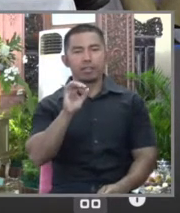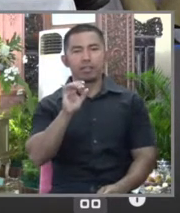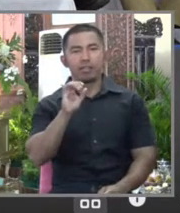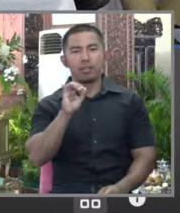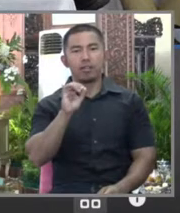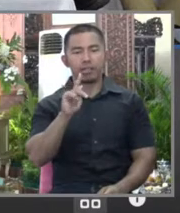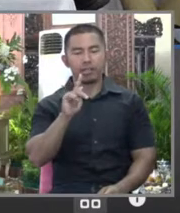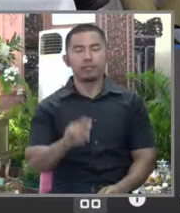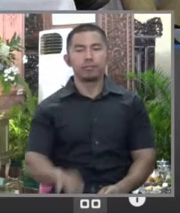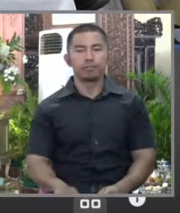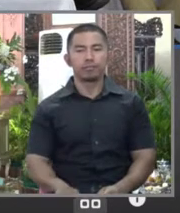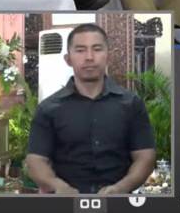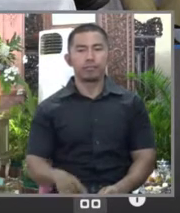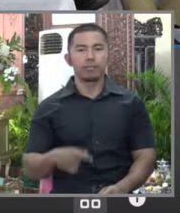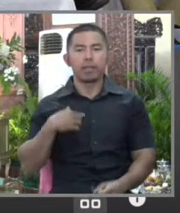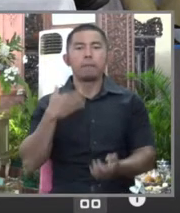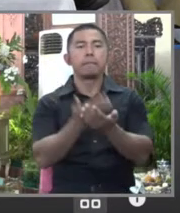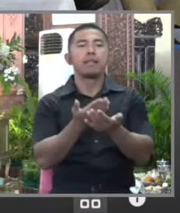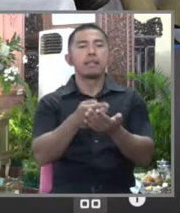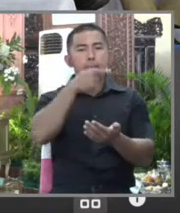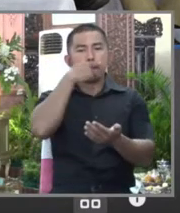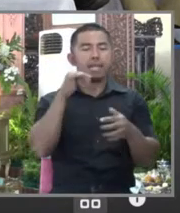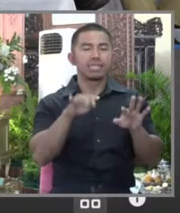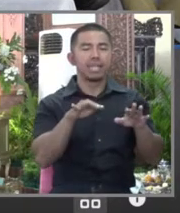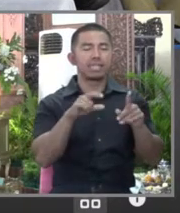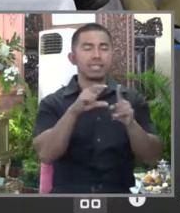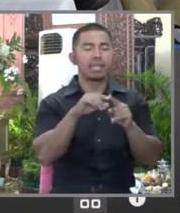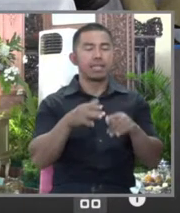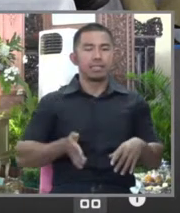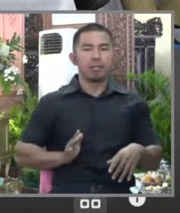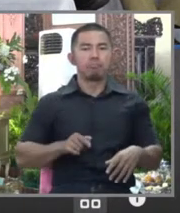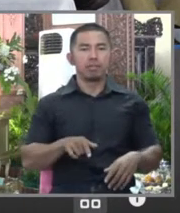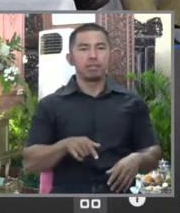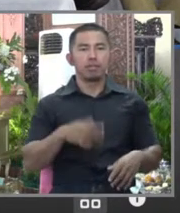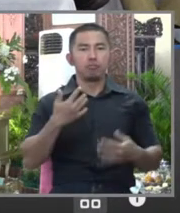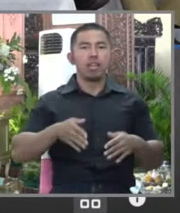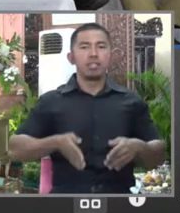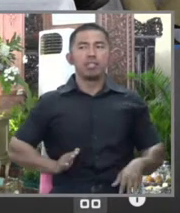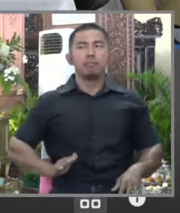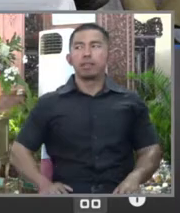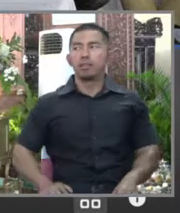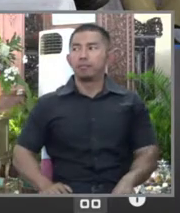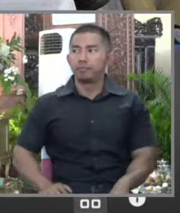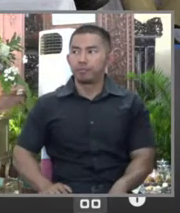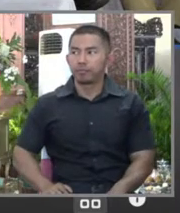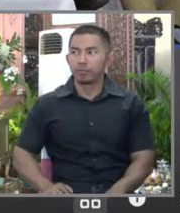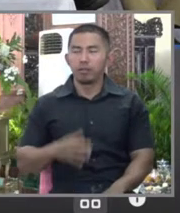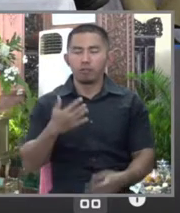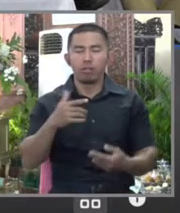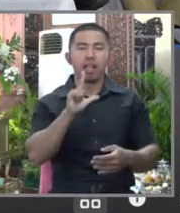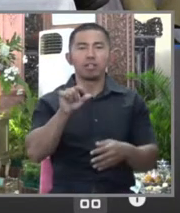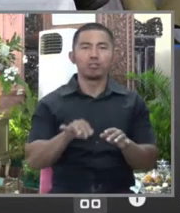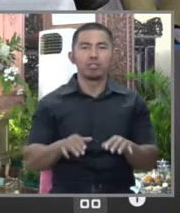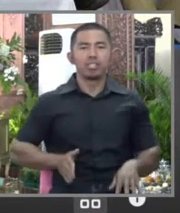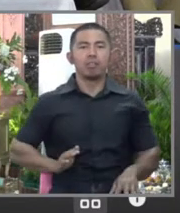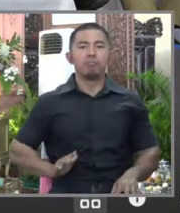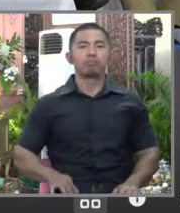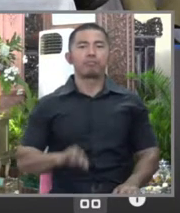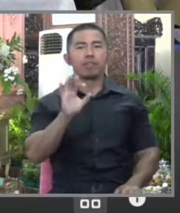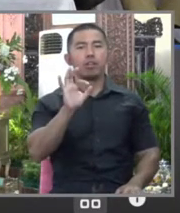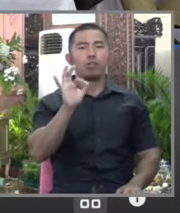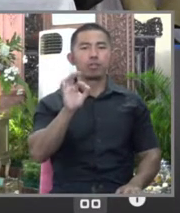Sekda disiapke nggih kalian BKD nggih. Ah niku pun disiapke, Pak. Langsung okay, disiapke mangke. Terima